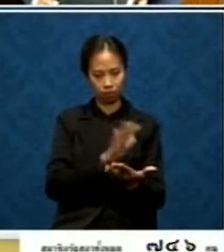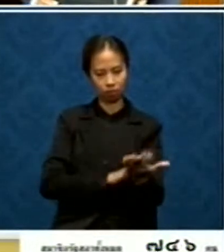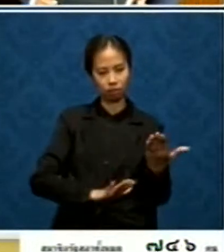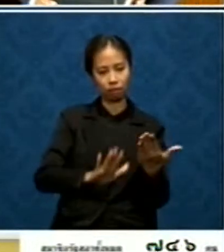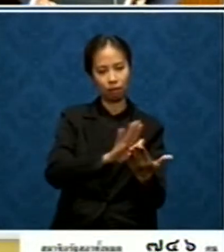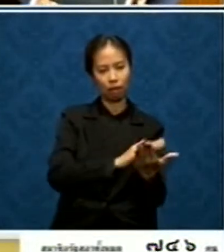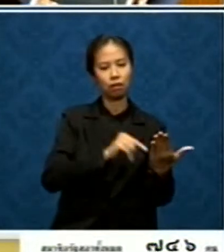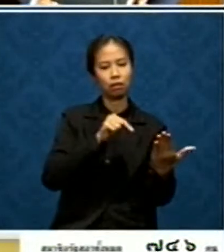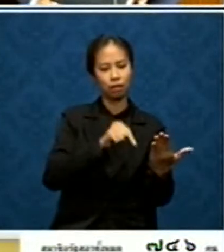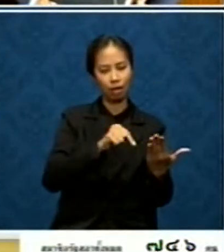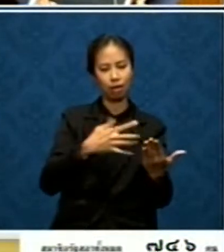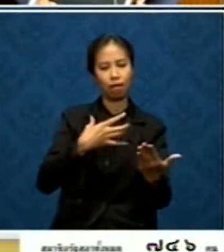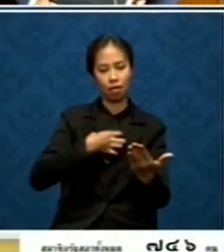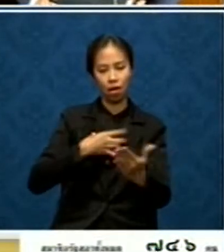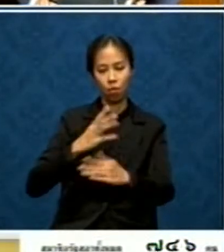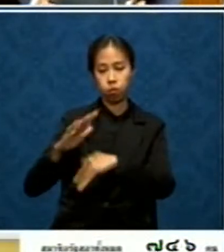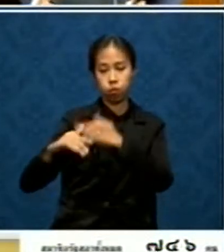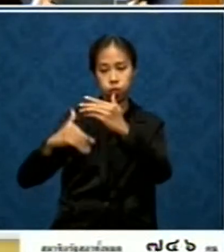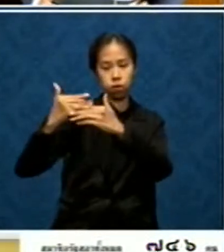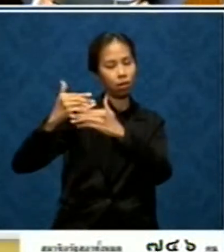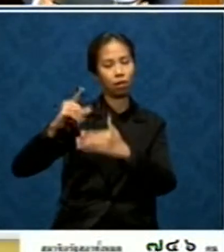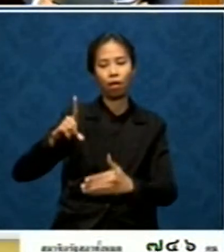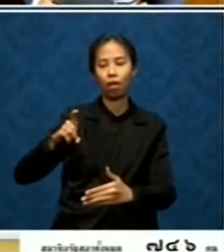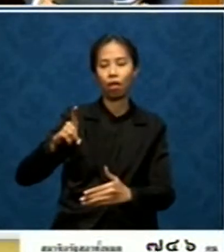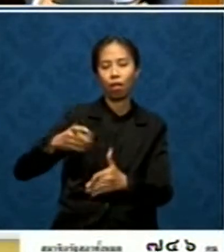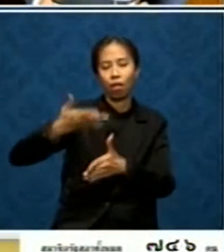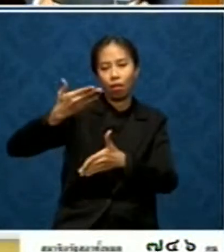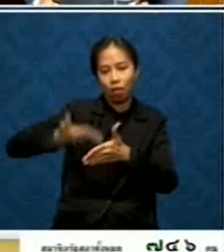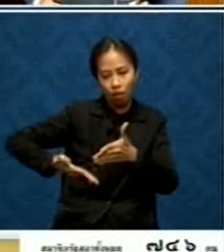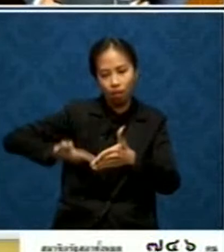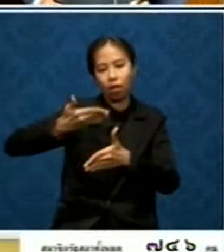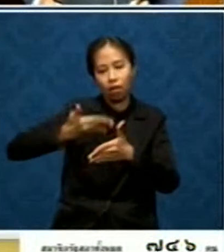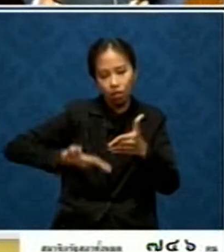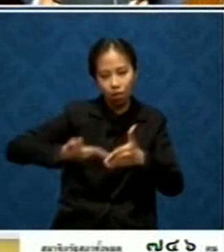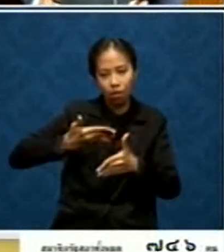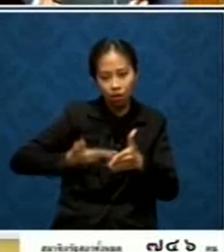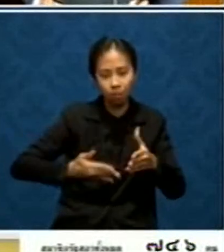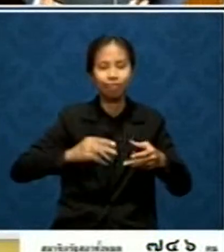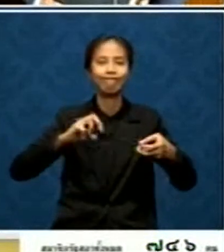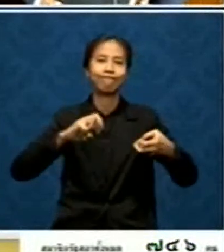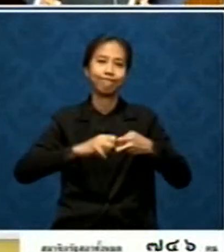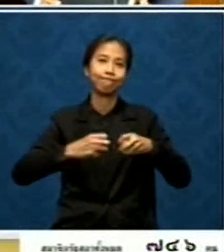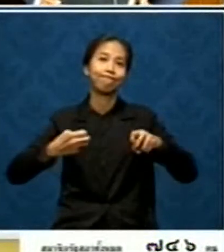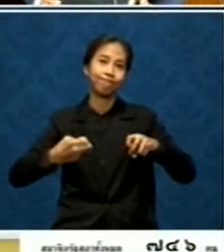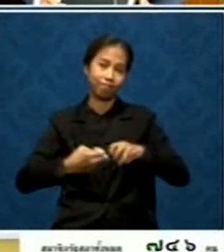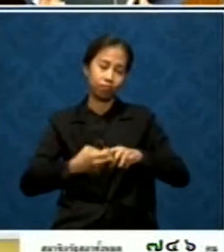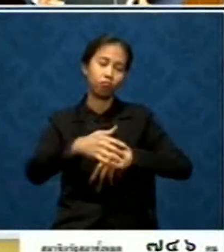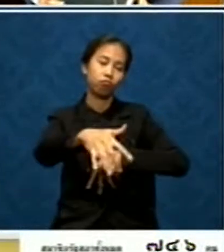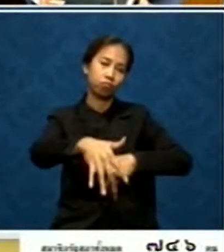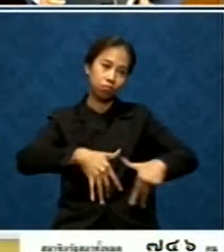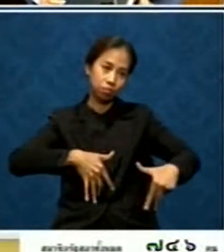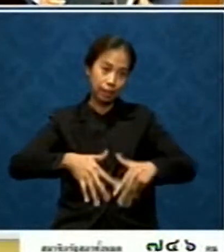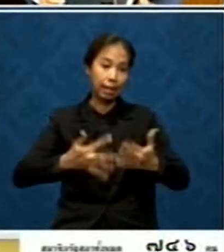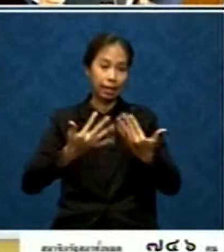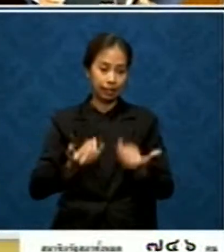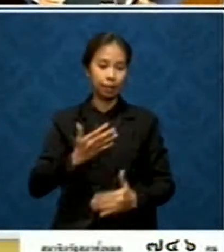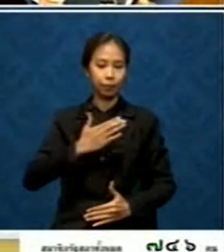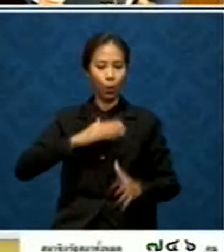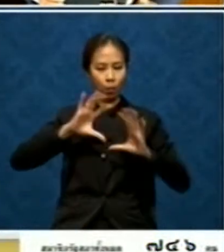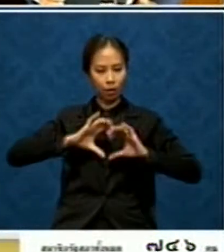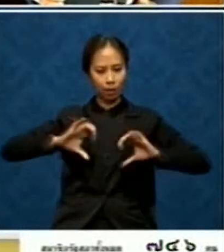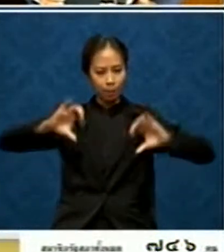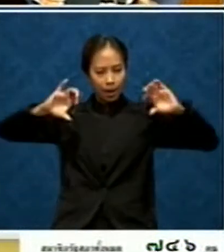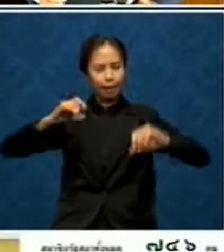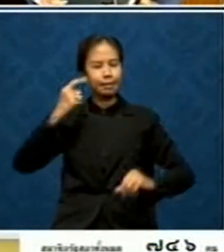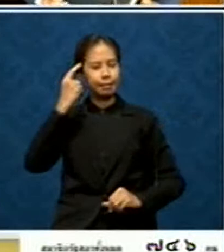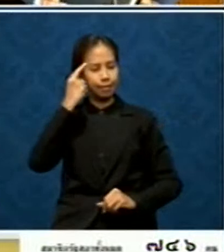ความพร้อมที่จะเติบโตได้อย่างเต็มศักยภาพเกิดวิกฤตศรัทธาของประชาชนและกลายมาเป็นเป้าหมายของรัฐบาลนี้ที่